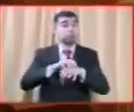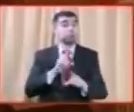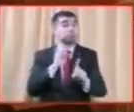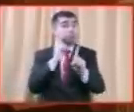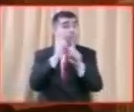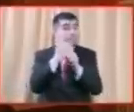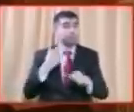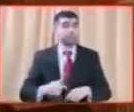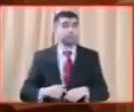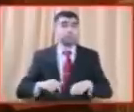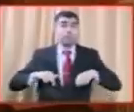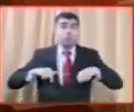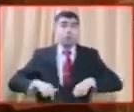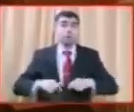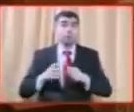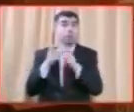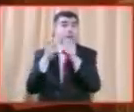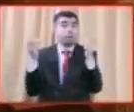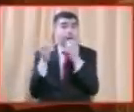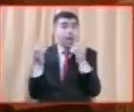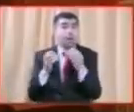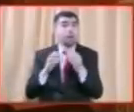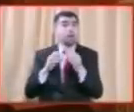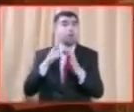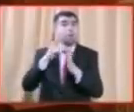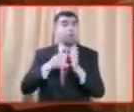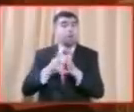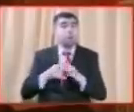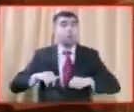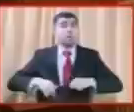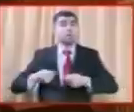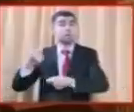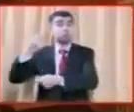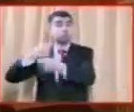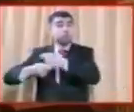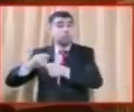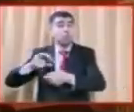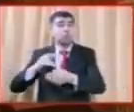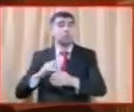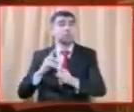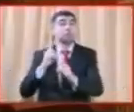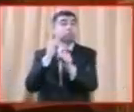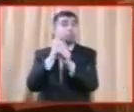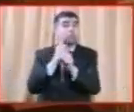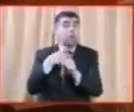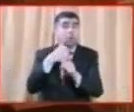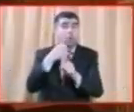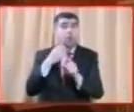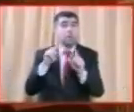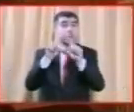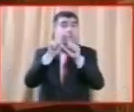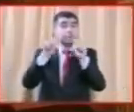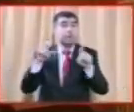ومع السيد وزير التجهيز والسيد وزير التجاره والصناعه. هذيك الفكره ديال الخط الاخضر،